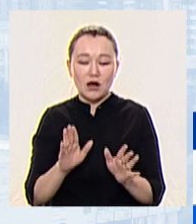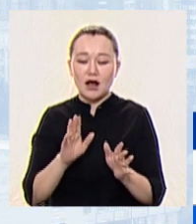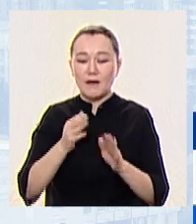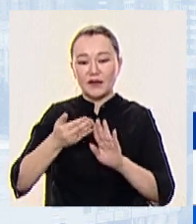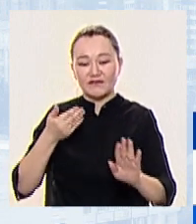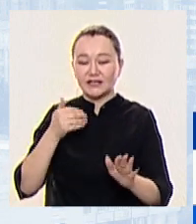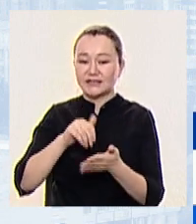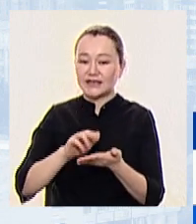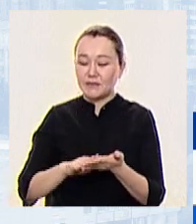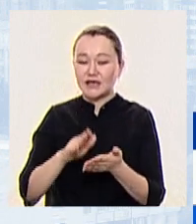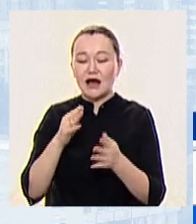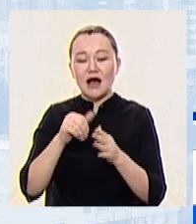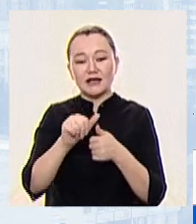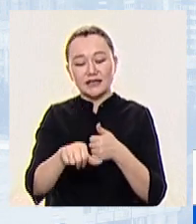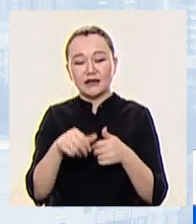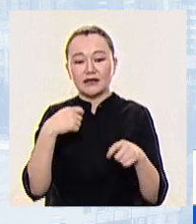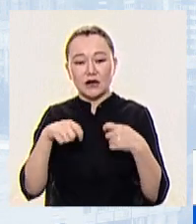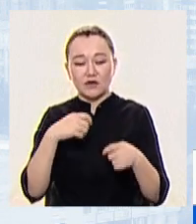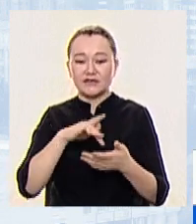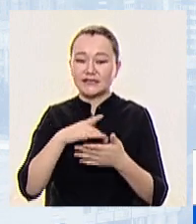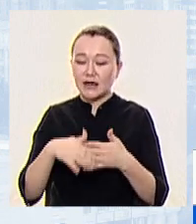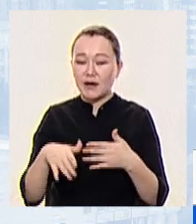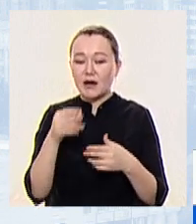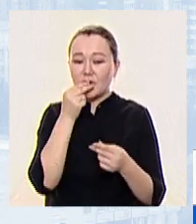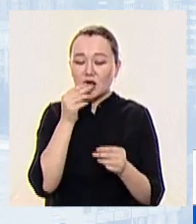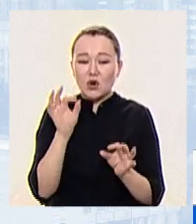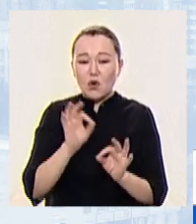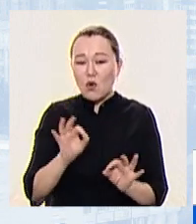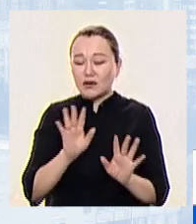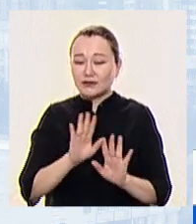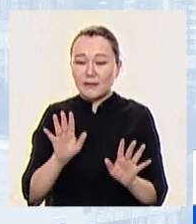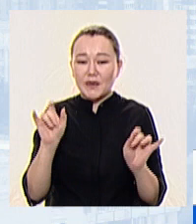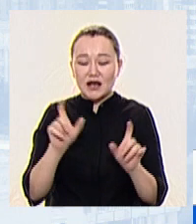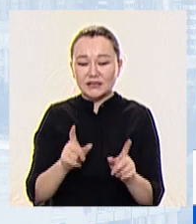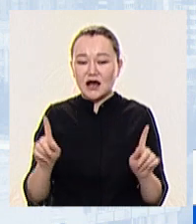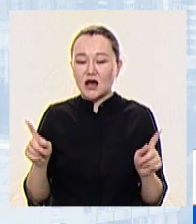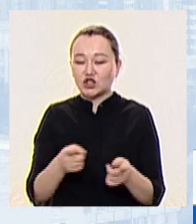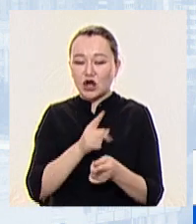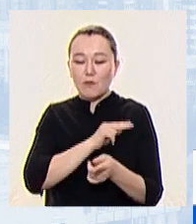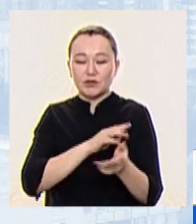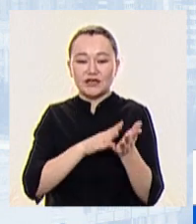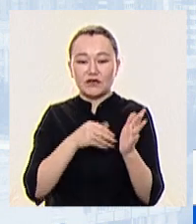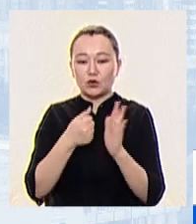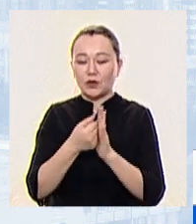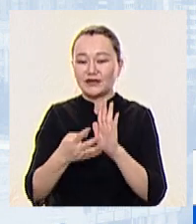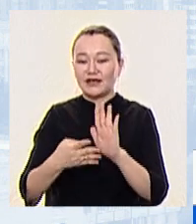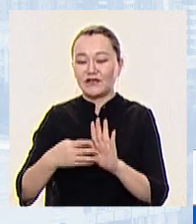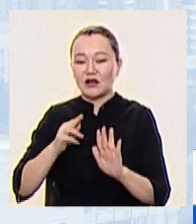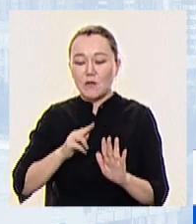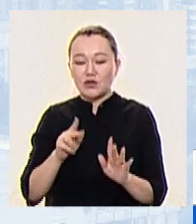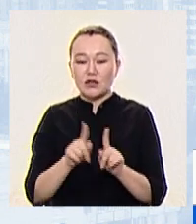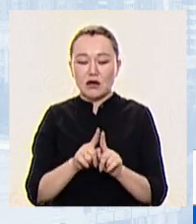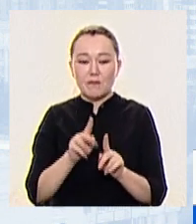предварительной записи. Отдельно стоящим торговым сетям и непродуктовым магазинам ограничили работу с 9 утра до 9 вечера.